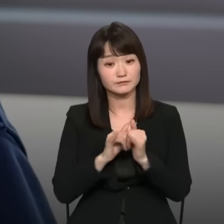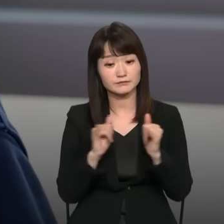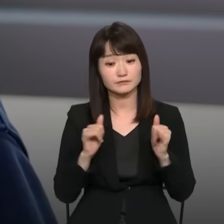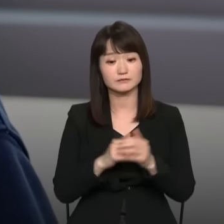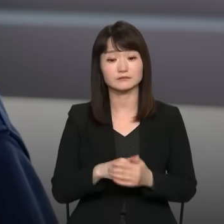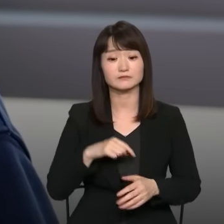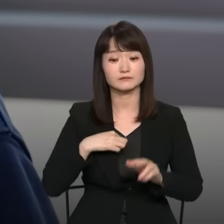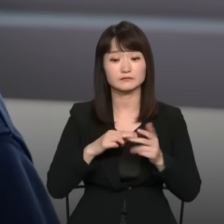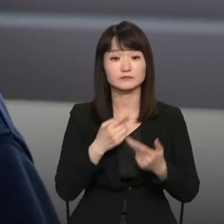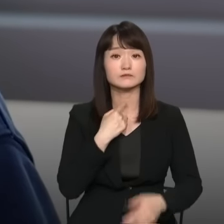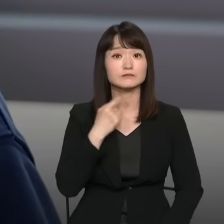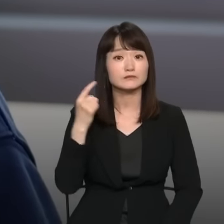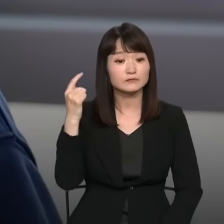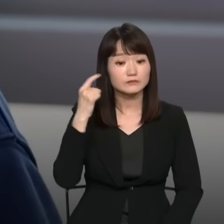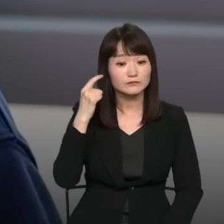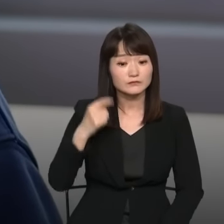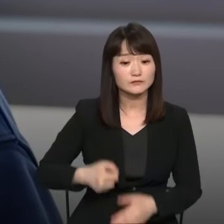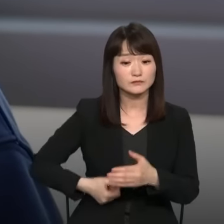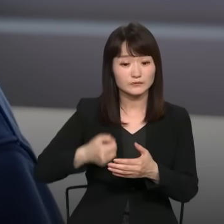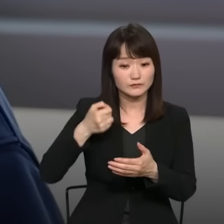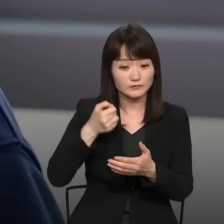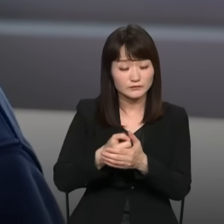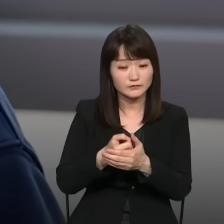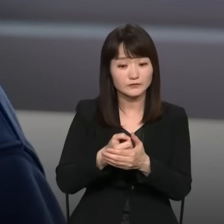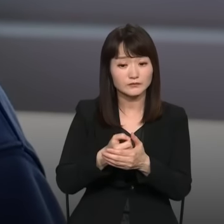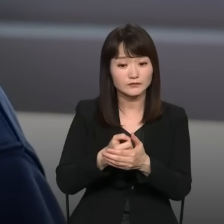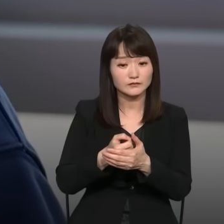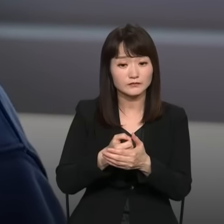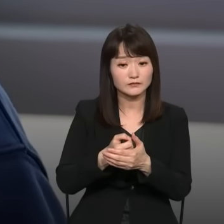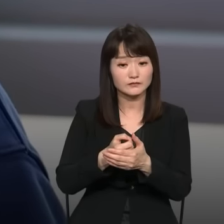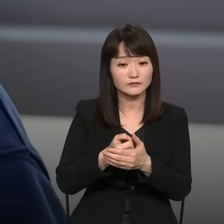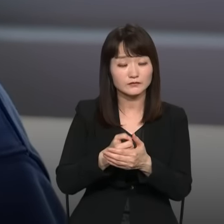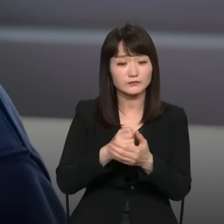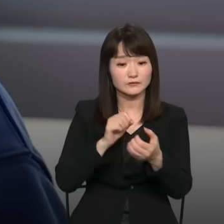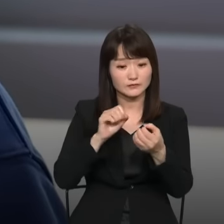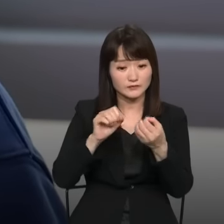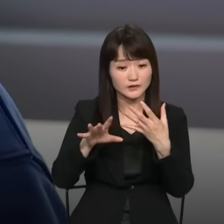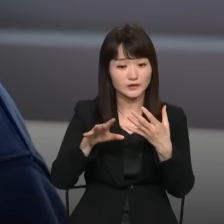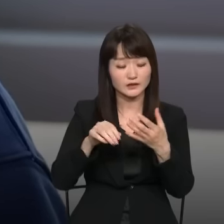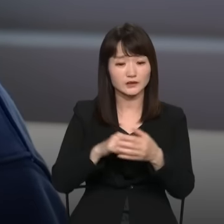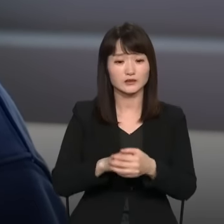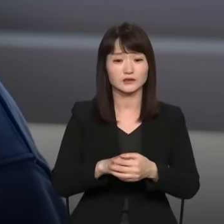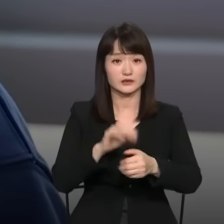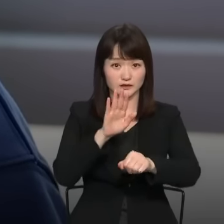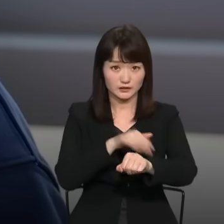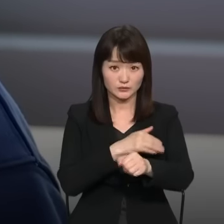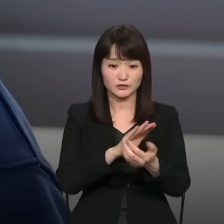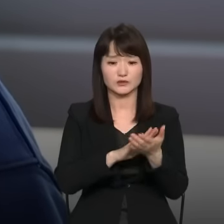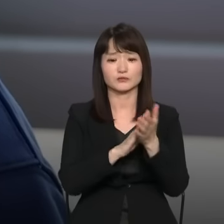본인의 목소리를 조금 용기를 내서 말씀을 해주셔야만 부당함이 변할 수 있는 계기가 되는